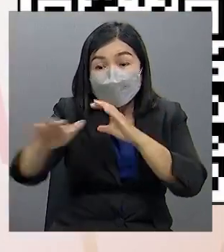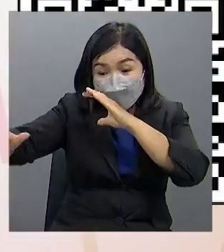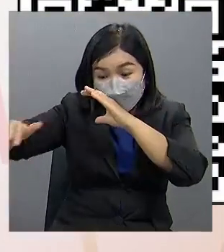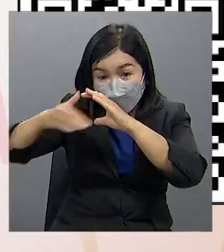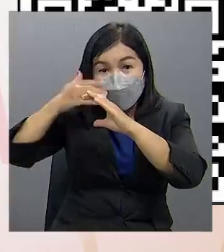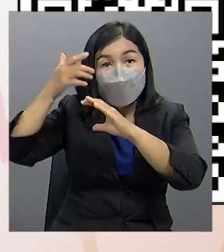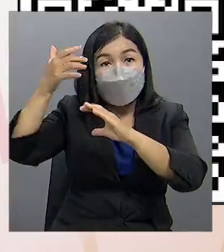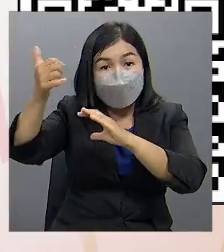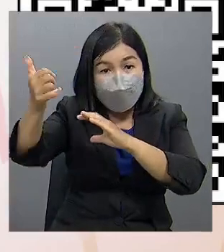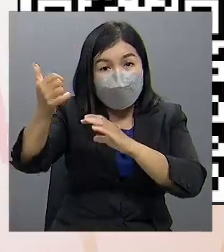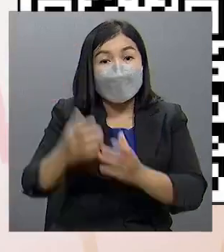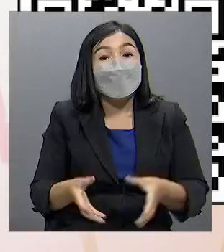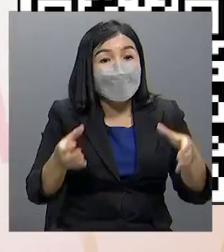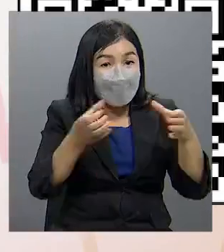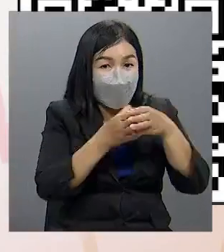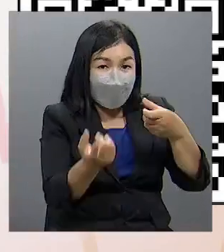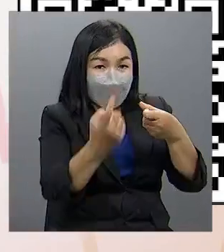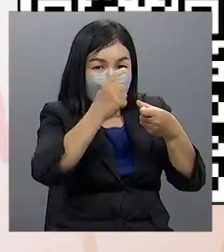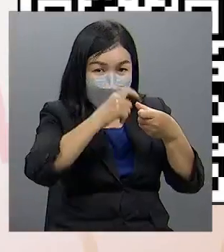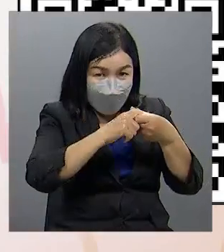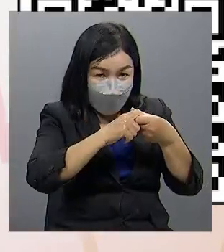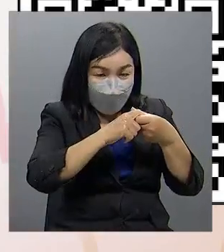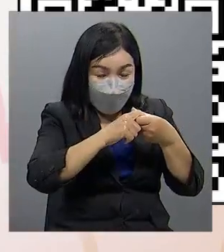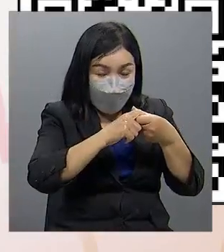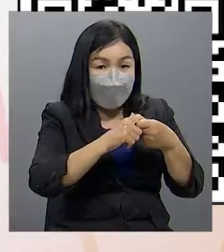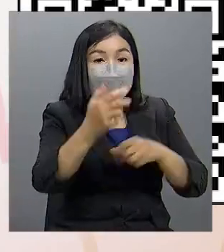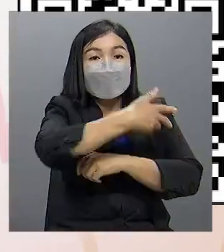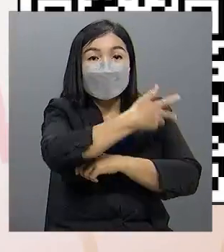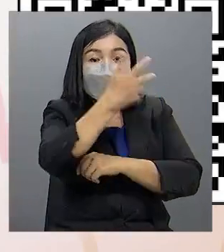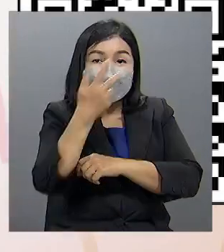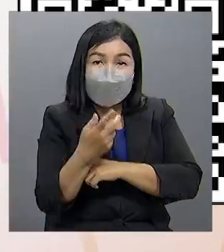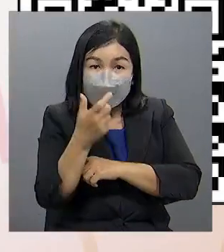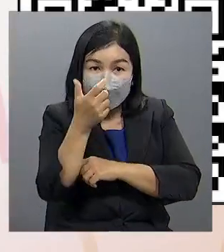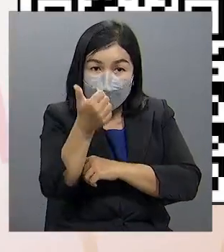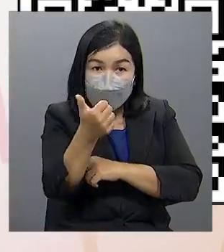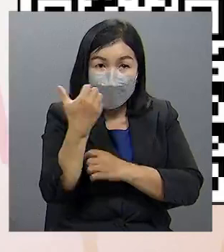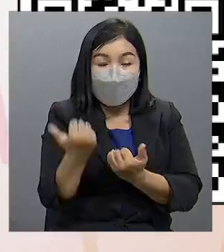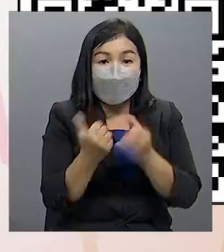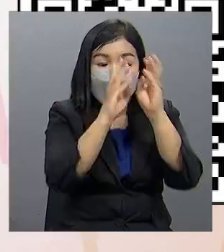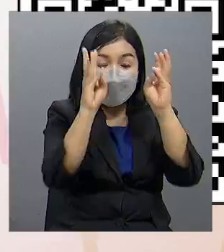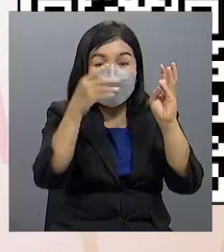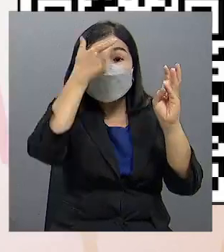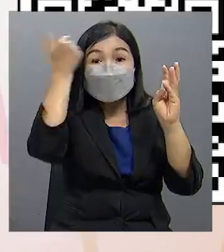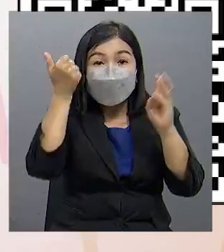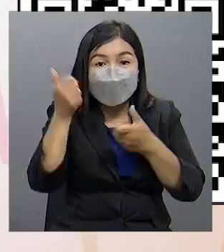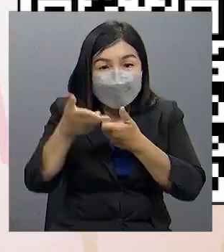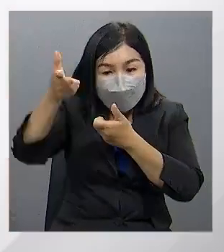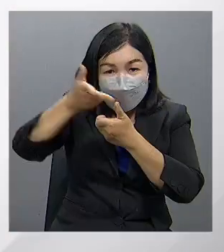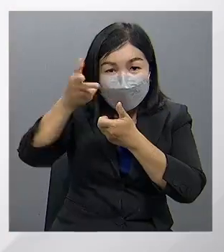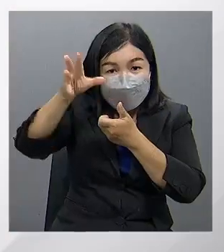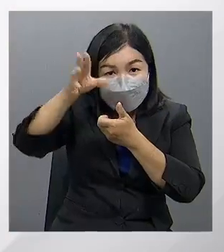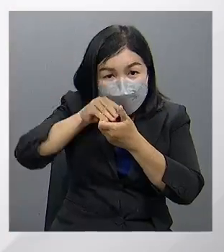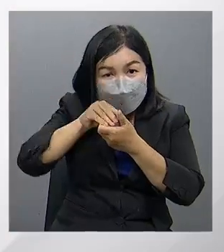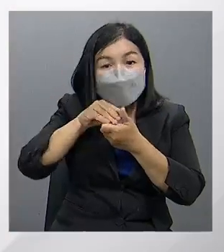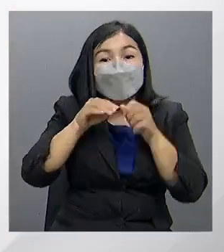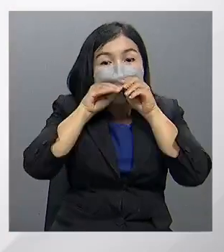าร่วมกลุ่มกับเราค่ะไทย PBS Marketplace นะคะในรายการวันใหม่ Variety ของเราส่งสินค้ารายละเอียดผลกระทบที่ได้รับ